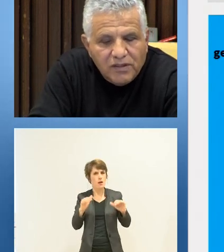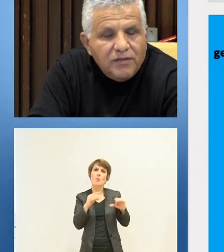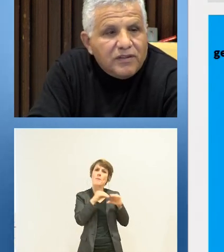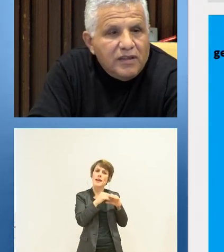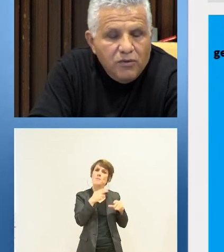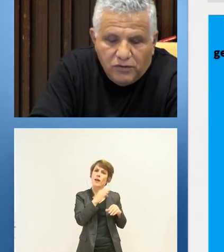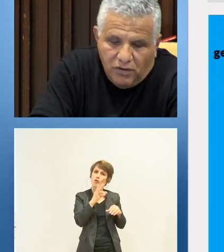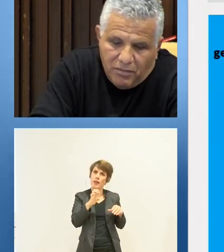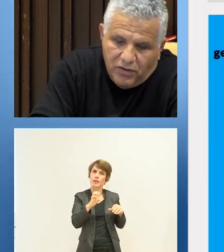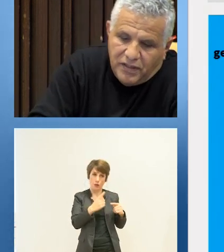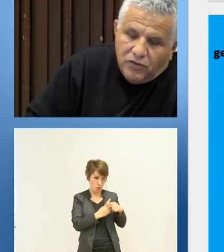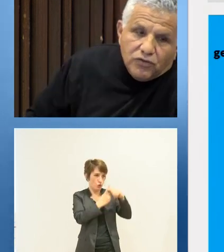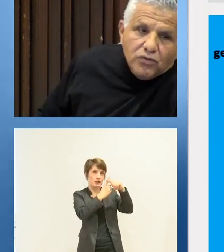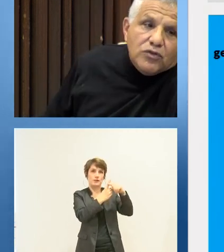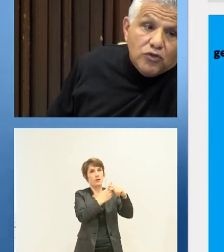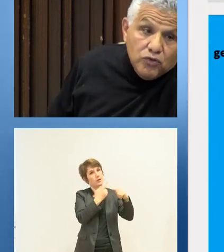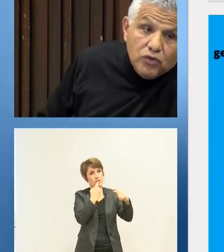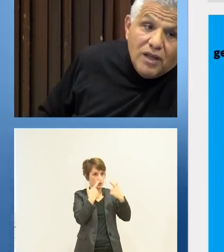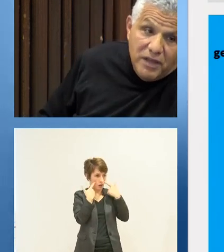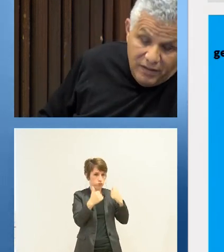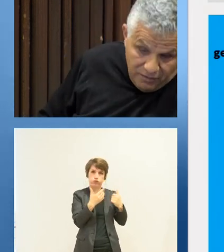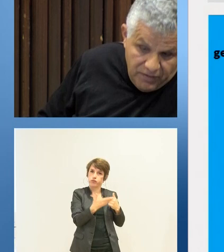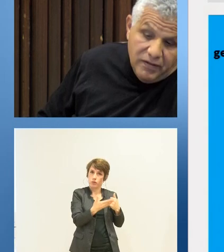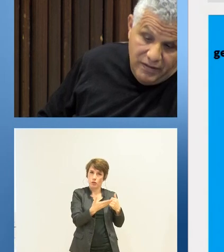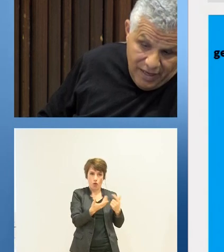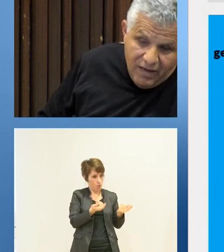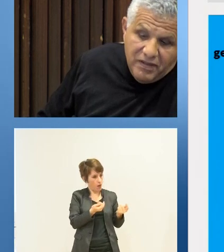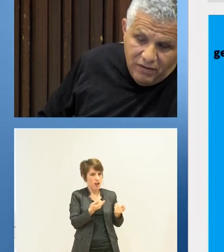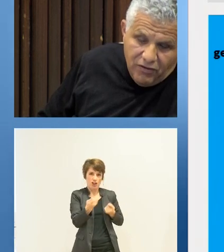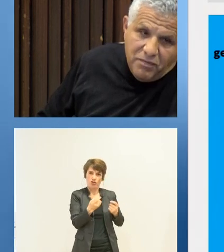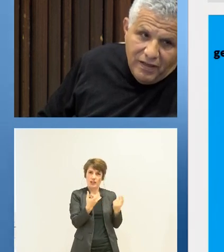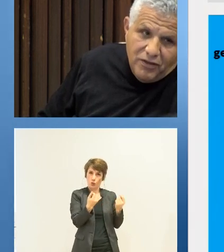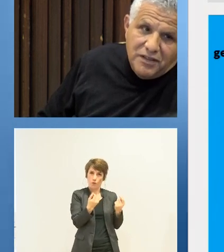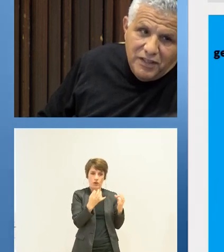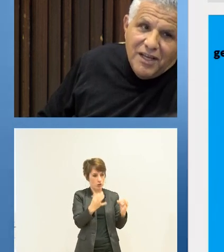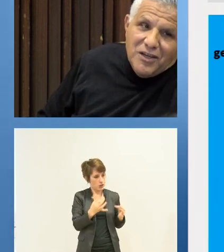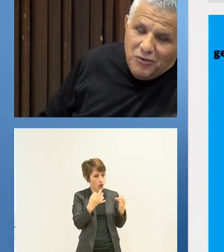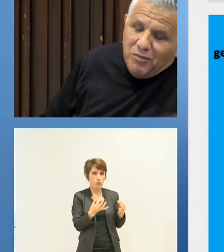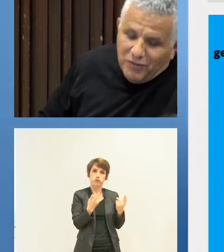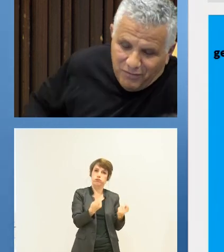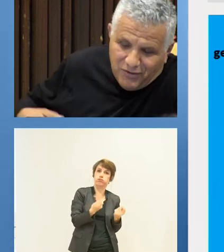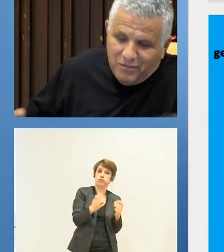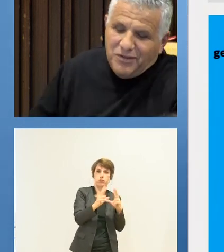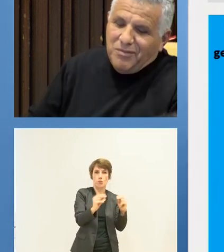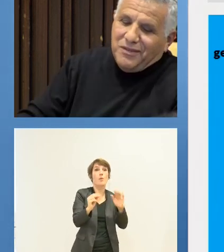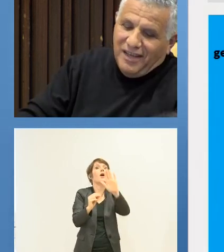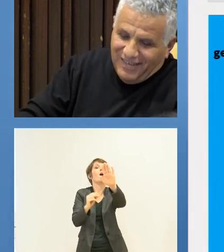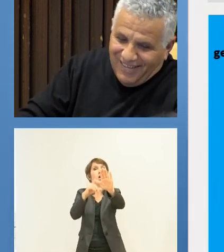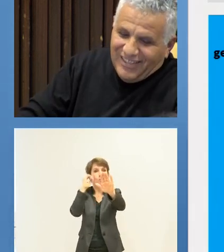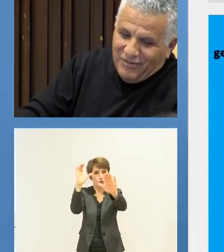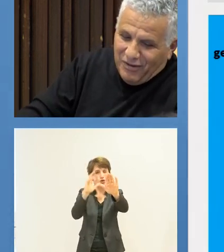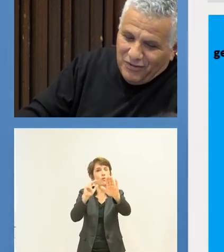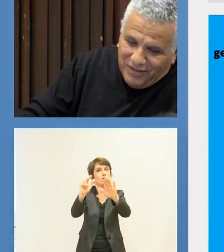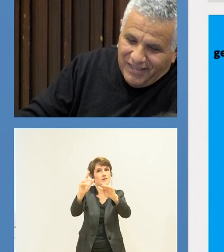positif qui illustre la politique de ce tout de soutenabilité financière mise en oeuvre par la collectivité je répondrai monsieur chamussy plus tard